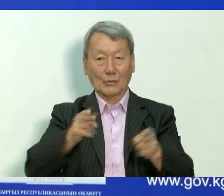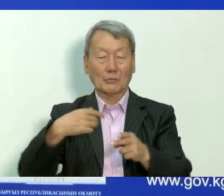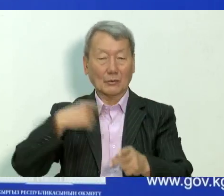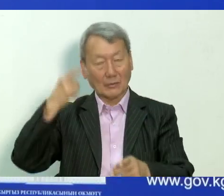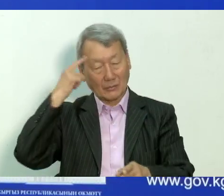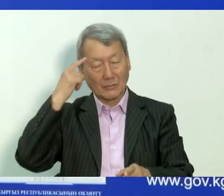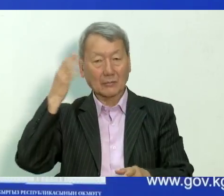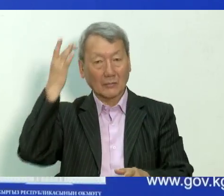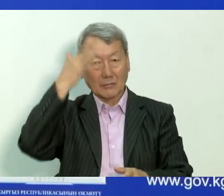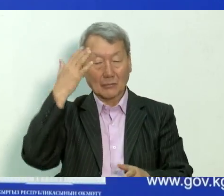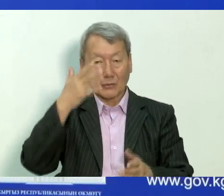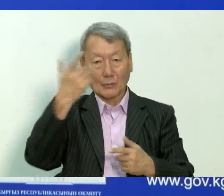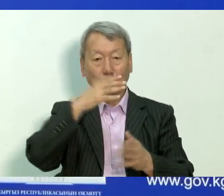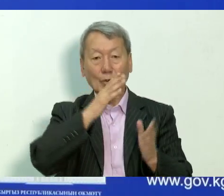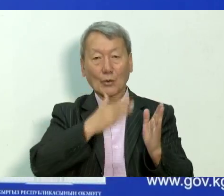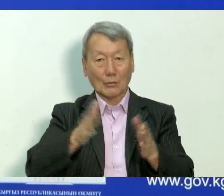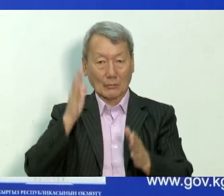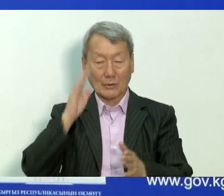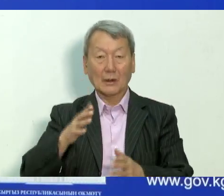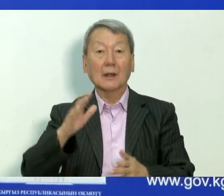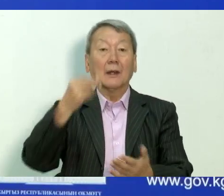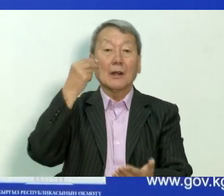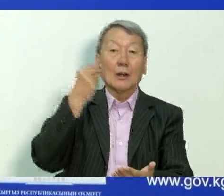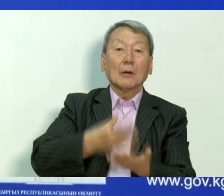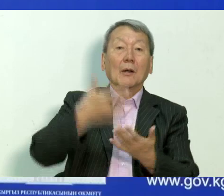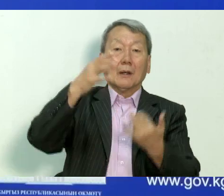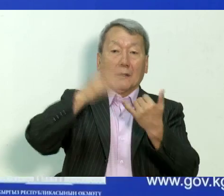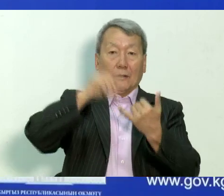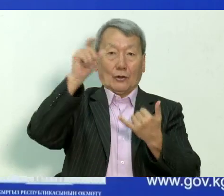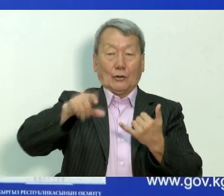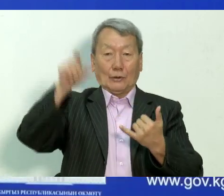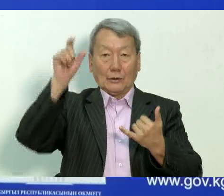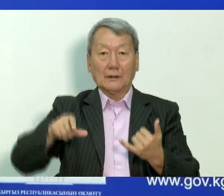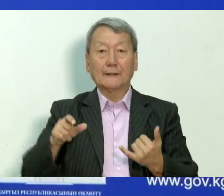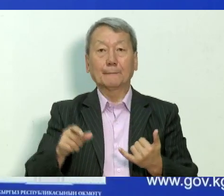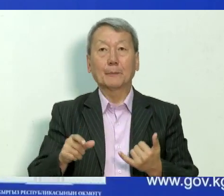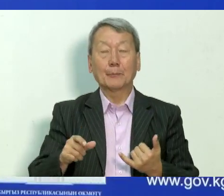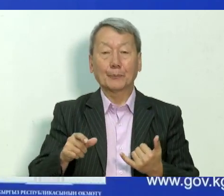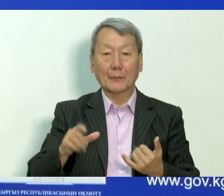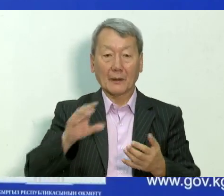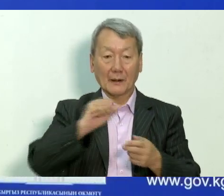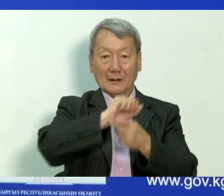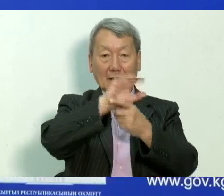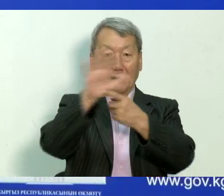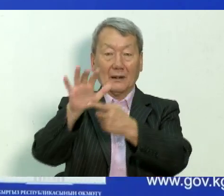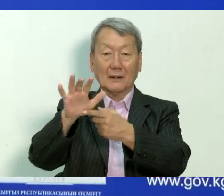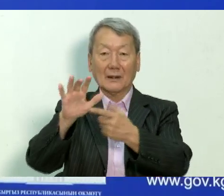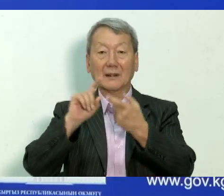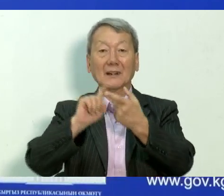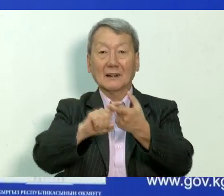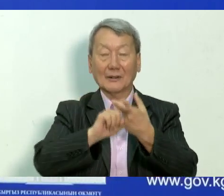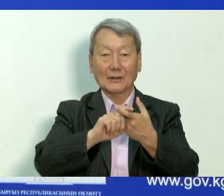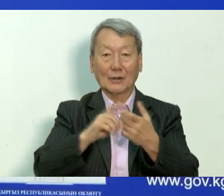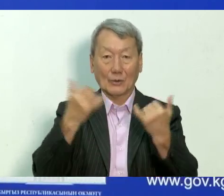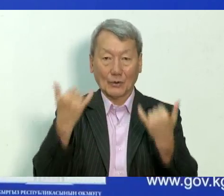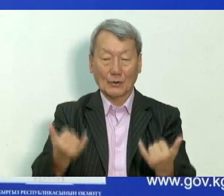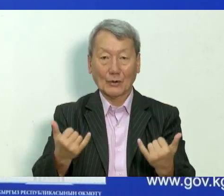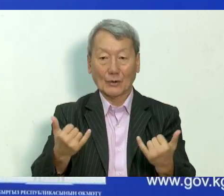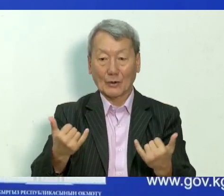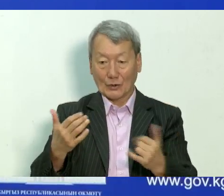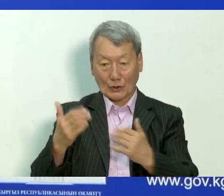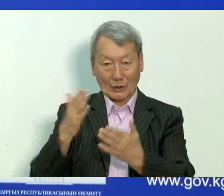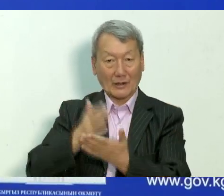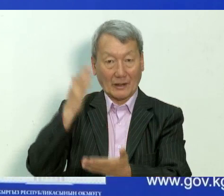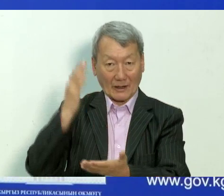деп ойлоймун. Урматтуу мекендештер, коронавирус инфекциясы биздин жаныбызда